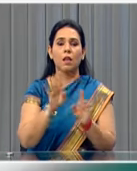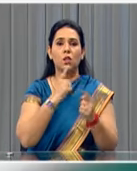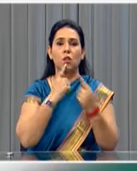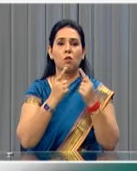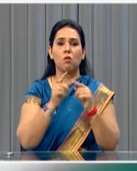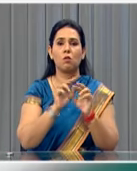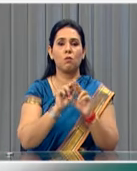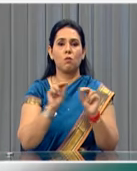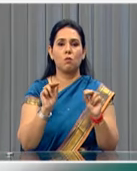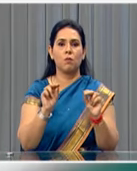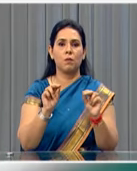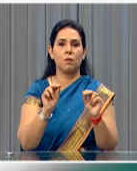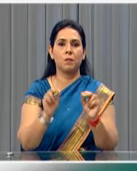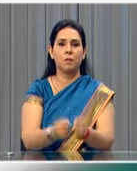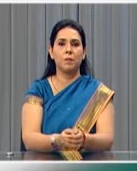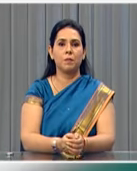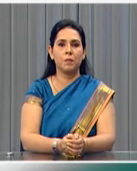नहीं।